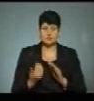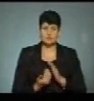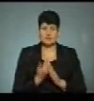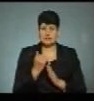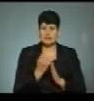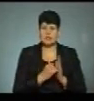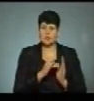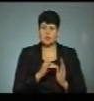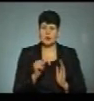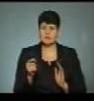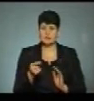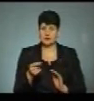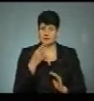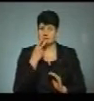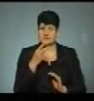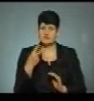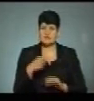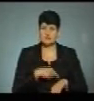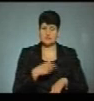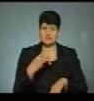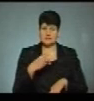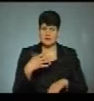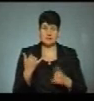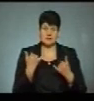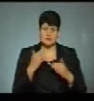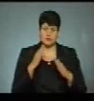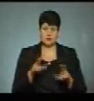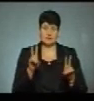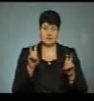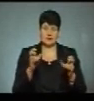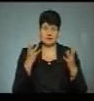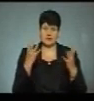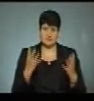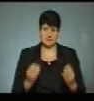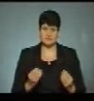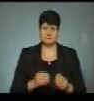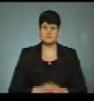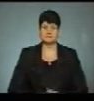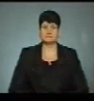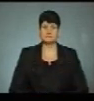телеканалі «UA Тернопіль» дивіться о 20:30, а вже за мить в прямому ефірі «Тема дня». Не перемикайте.